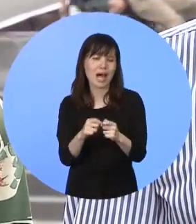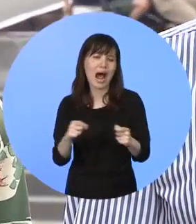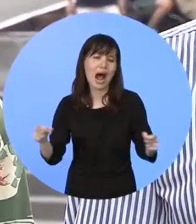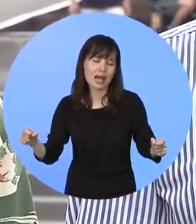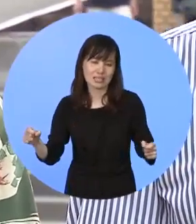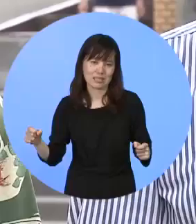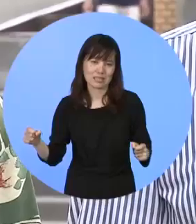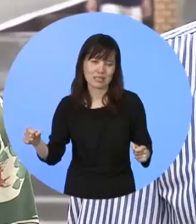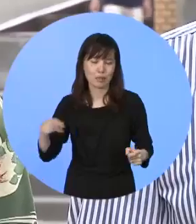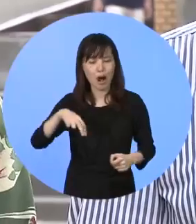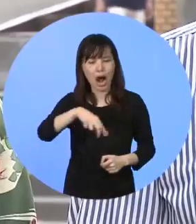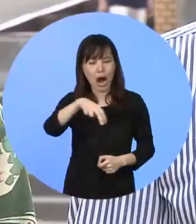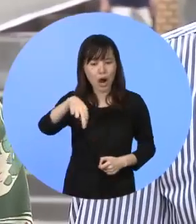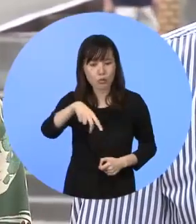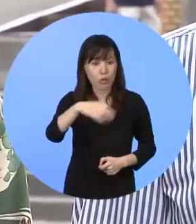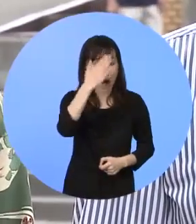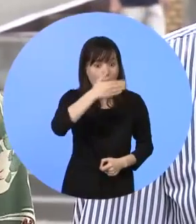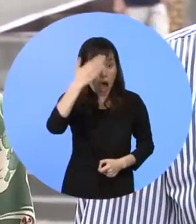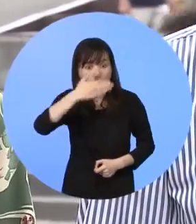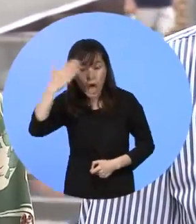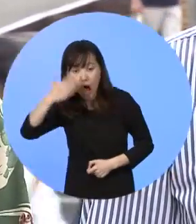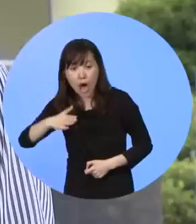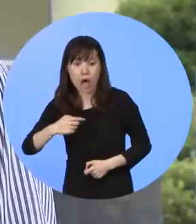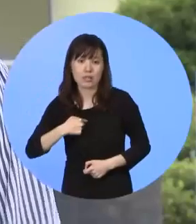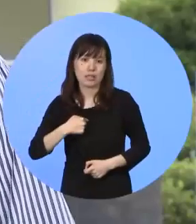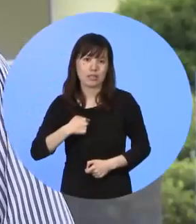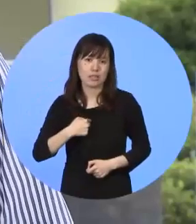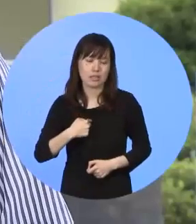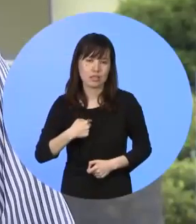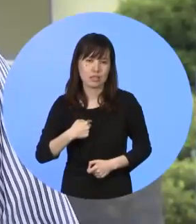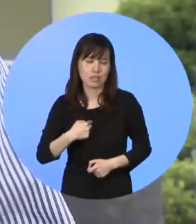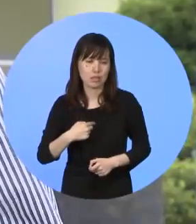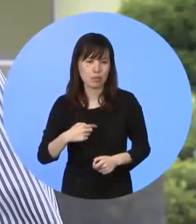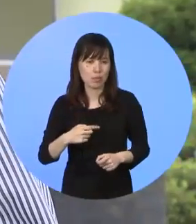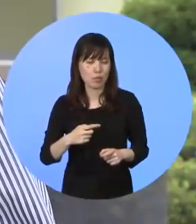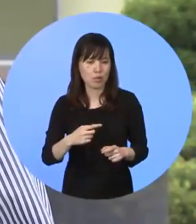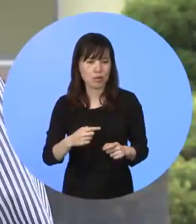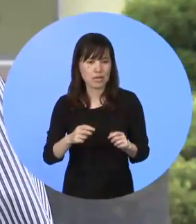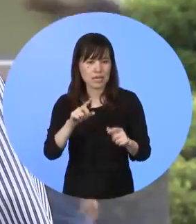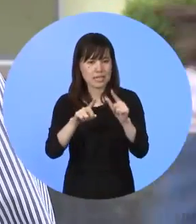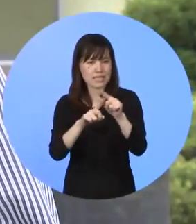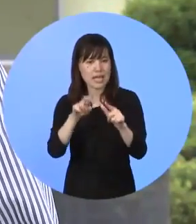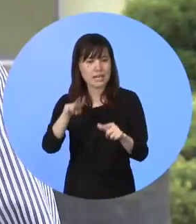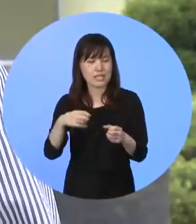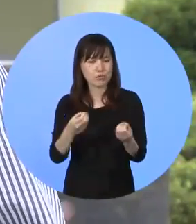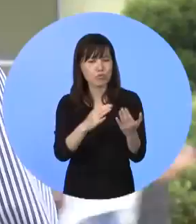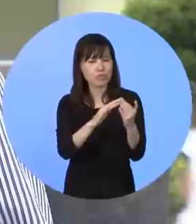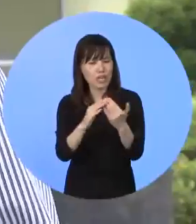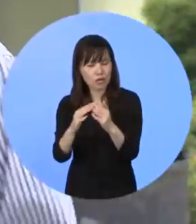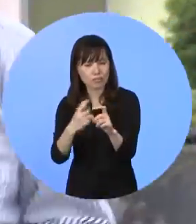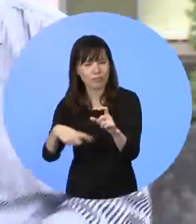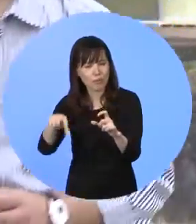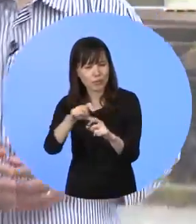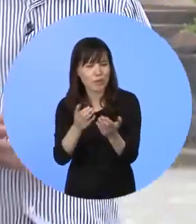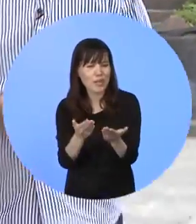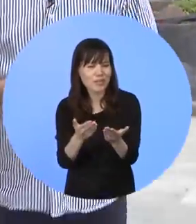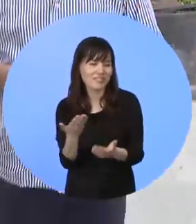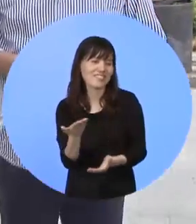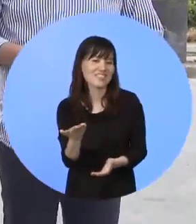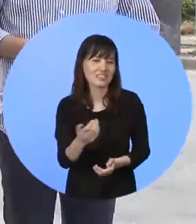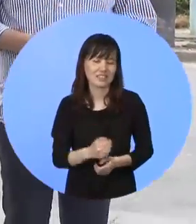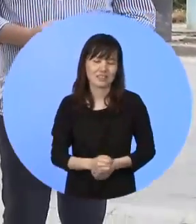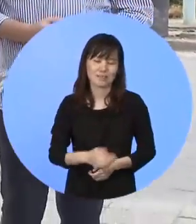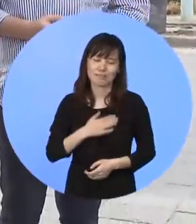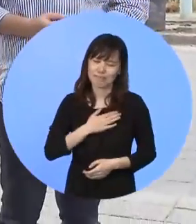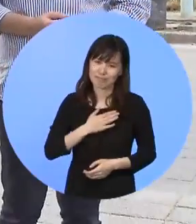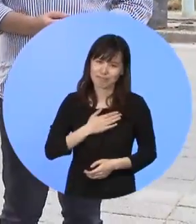みるとまだまだたくさん発見があるなと思いました。 皆さんもこれを機会に千里ニュータウンのことをよく勉強されてはどうですか？ いや、もう本当に